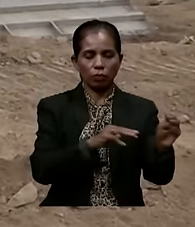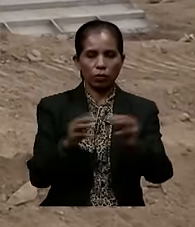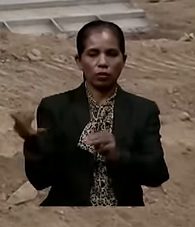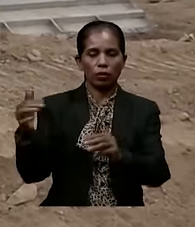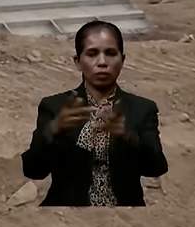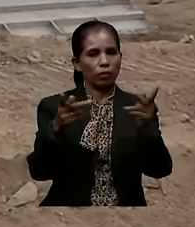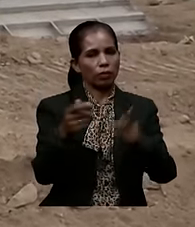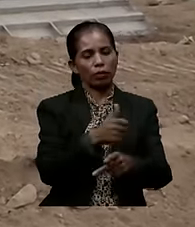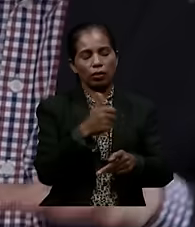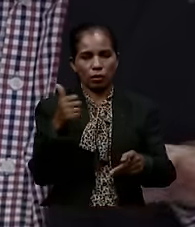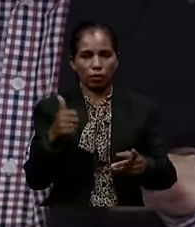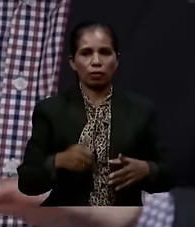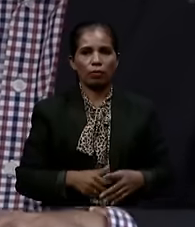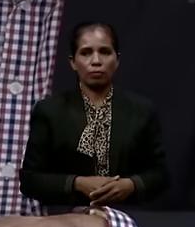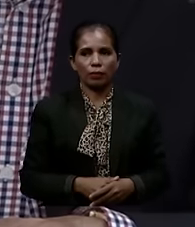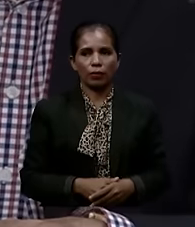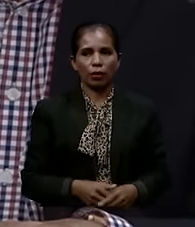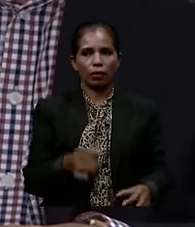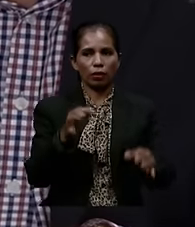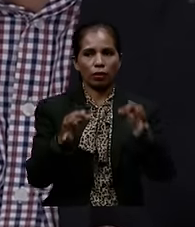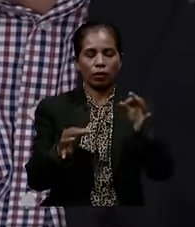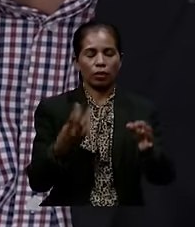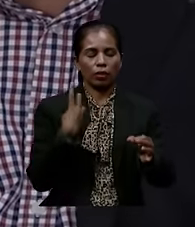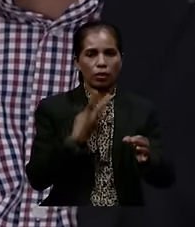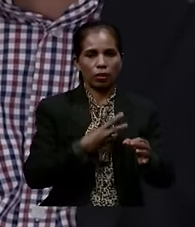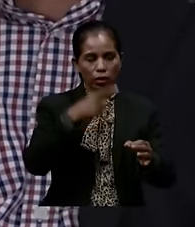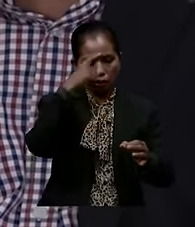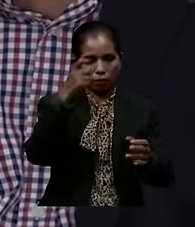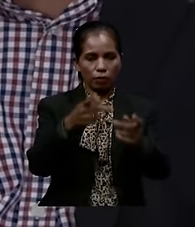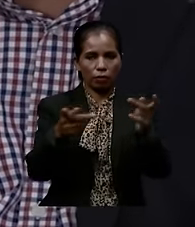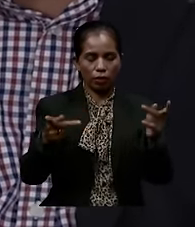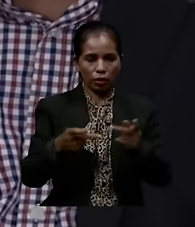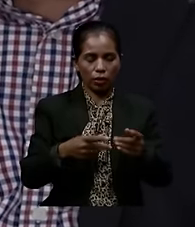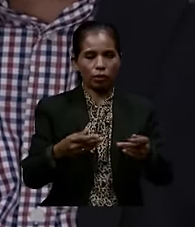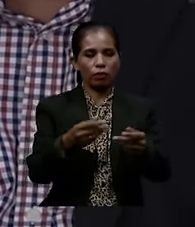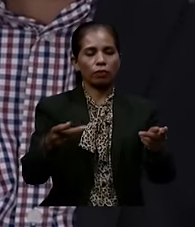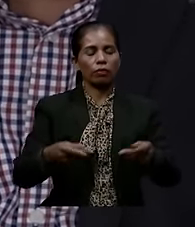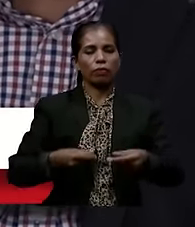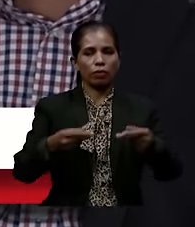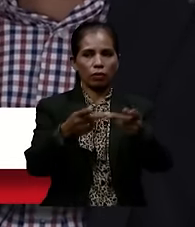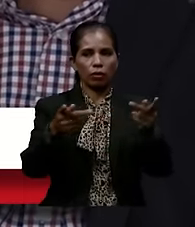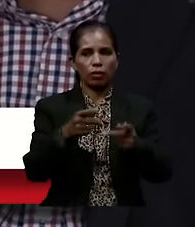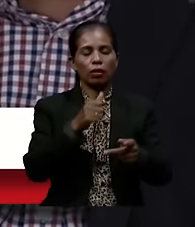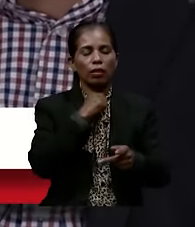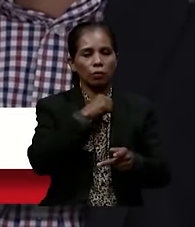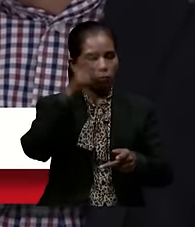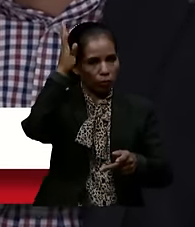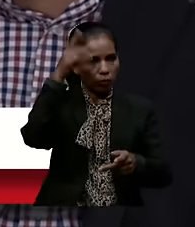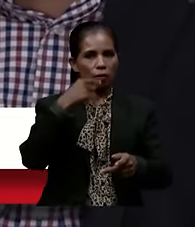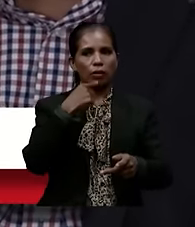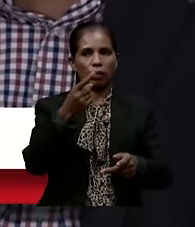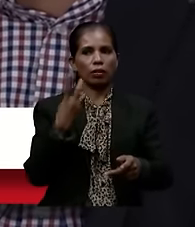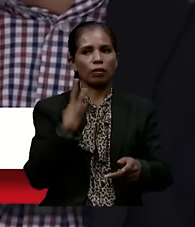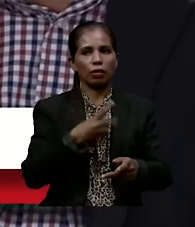fatin seluk Saya identifikasi possibility tambah fatin atau halus pasu. Maksudnya namu bisu kan dengan Tiona. Kita